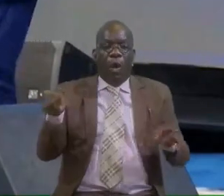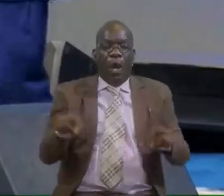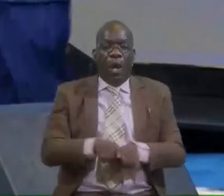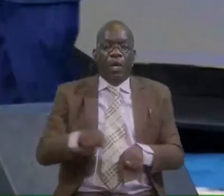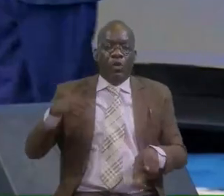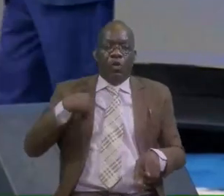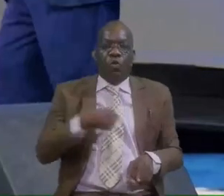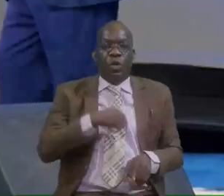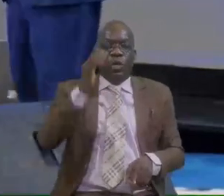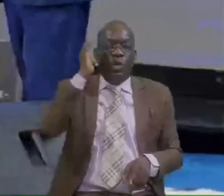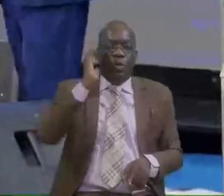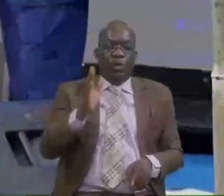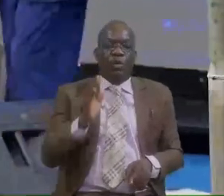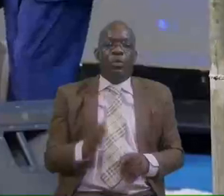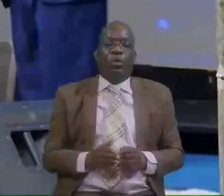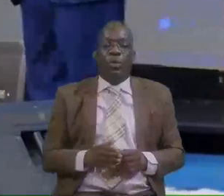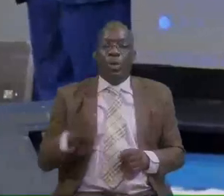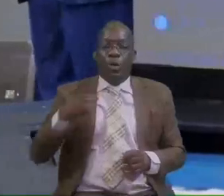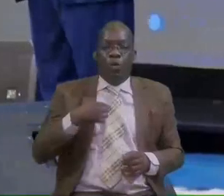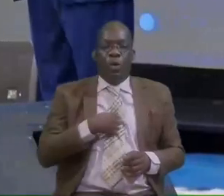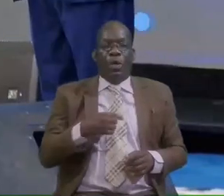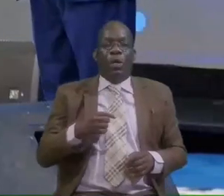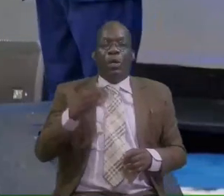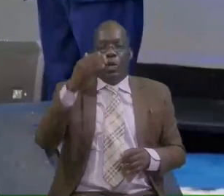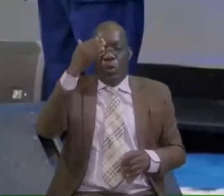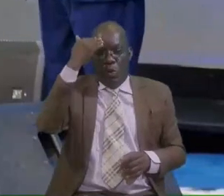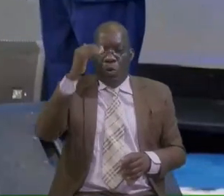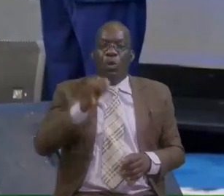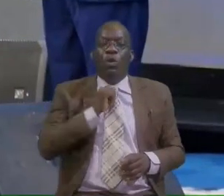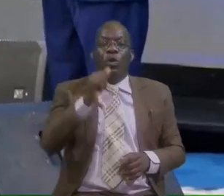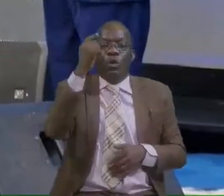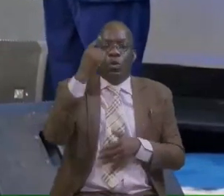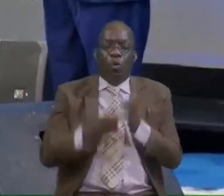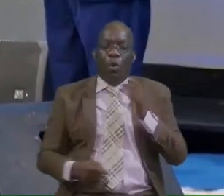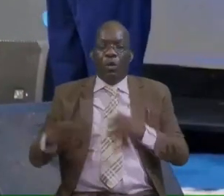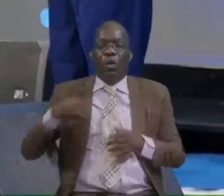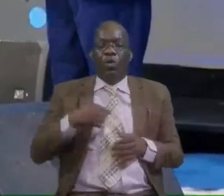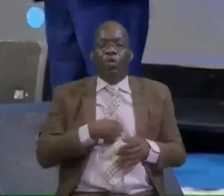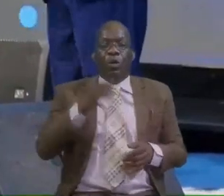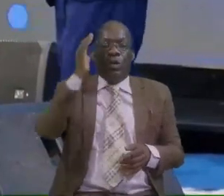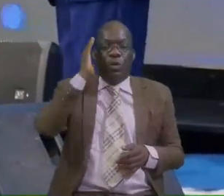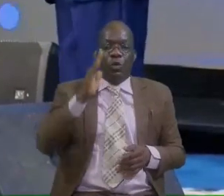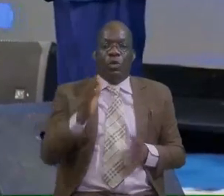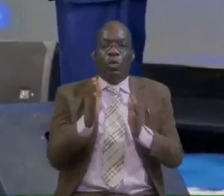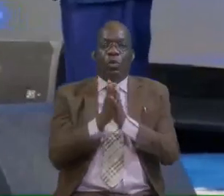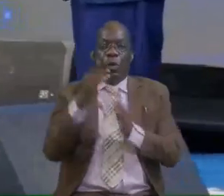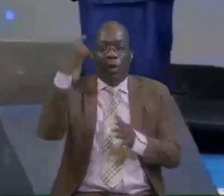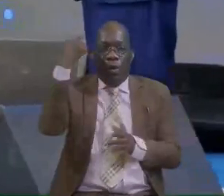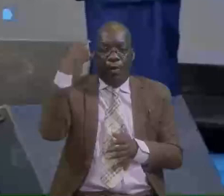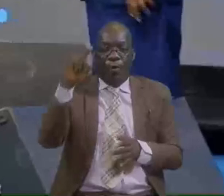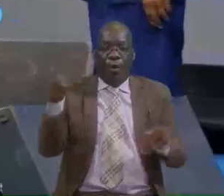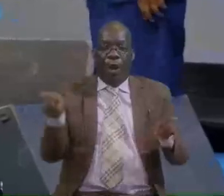nos prières. Nous ne savons pas ce qu'il faut demander dans nos prières.